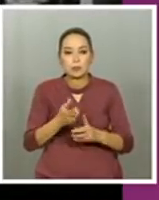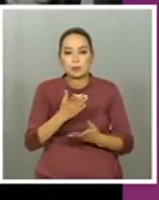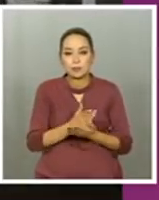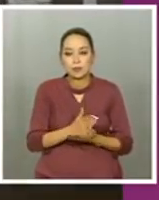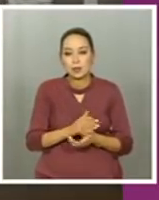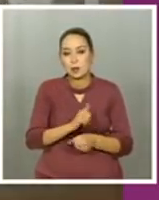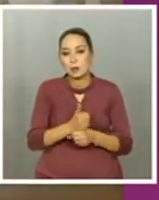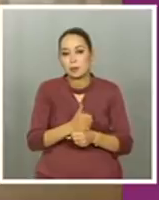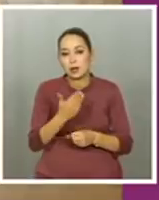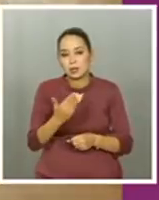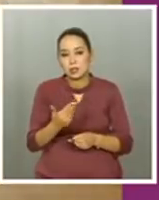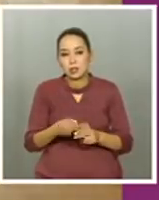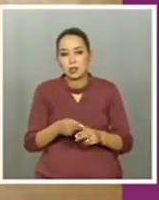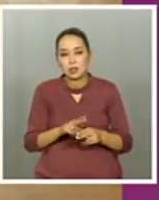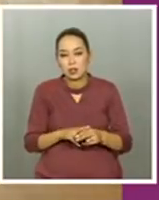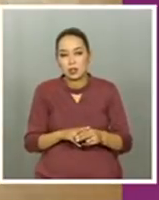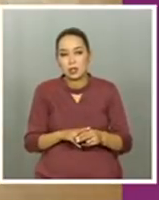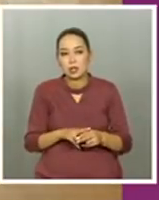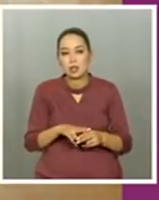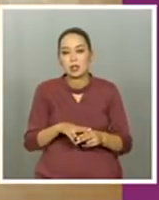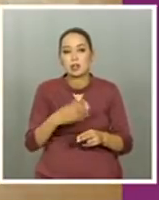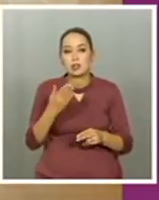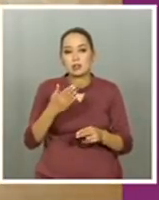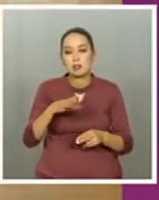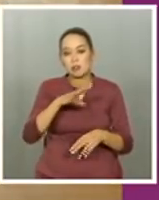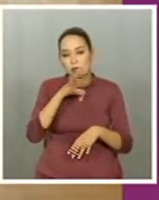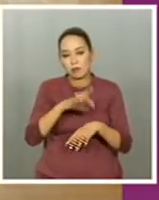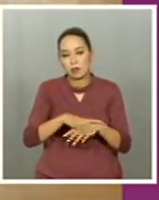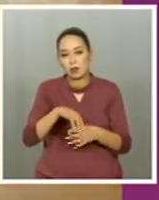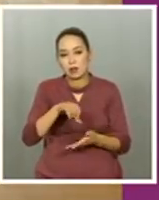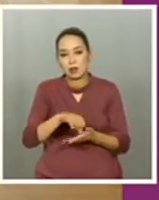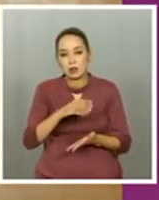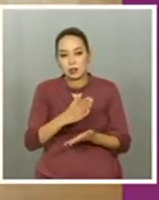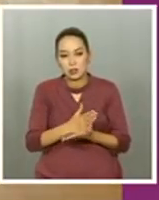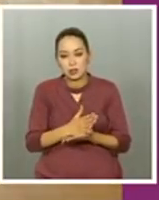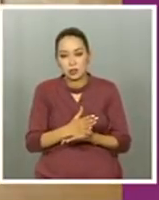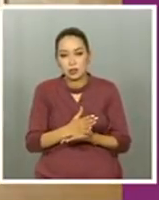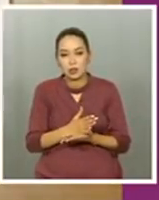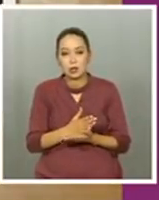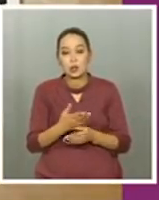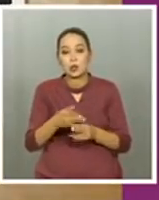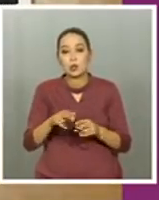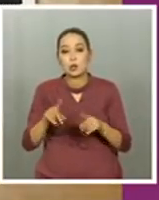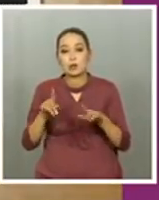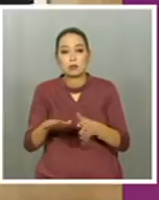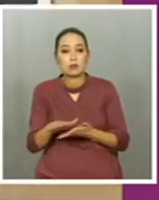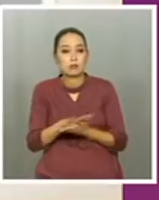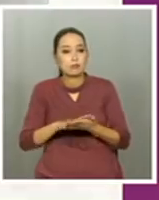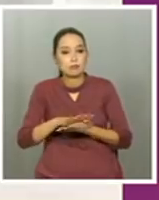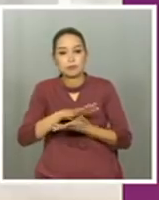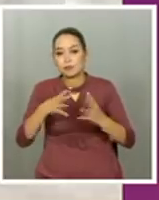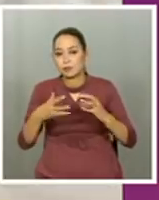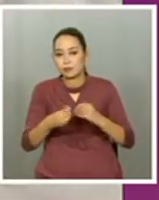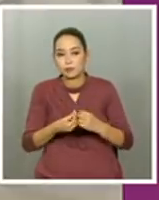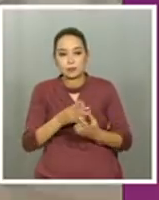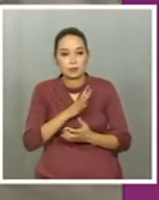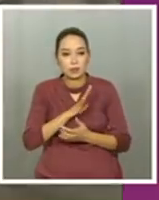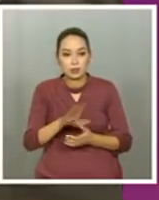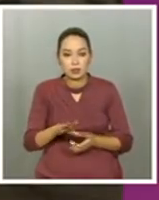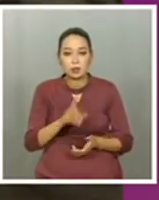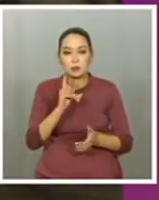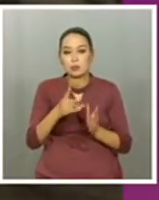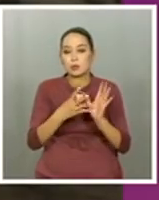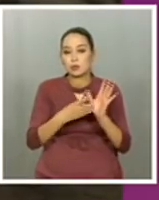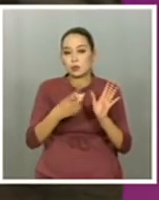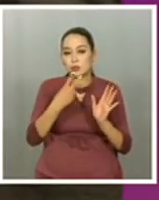оған КСРО-да қатыстыруға тырысты. Бірақ ол көп уақыт бойы ешқандай нәтиже бермеді. 1927